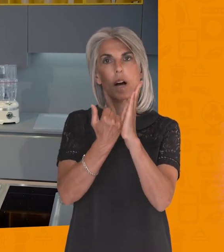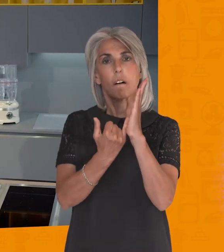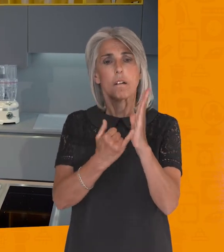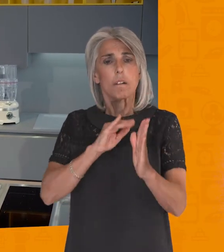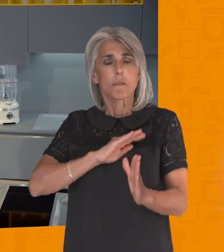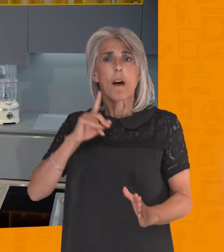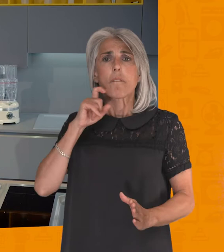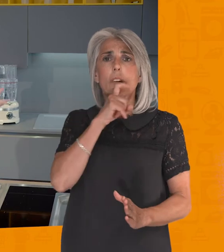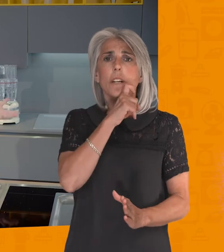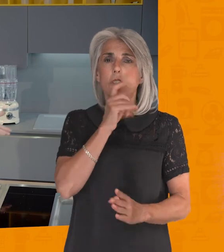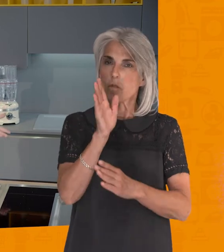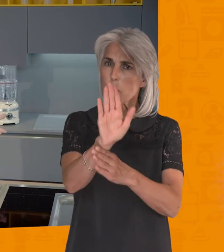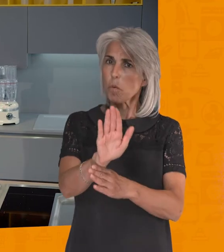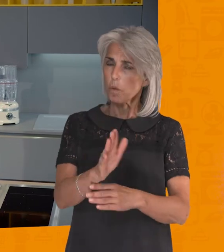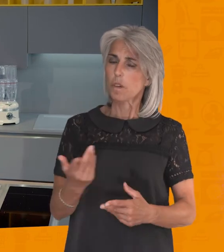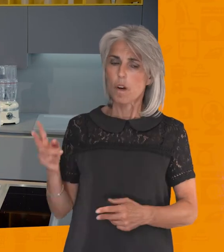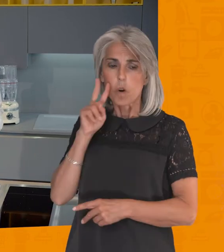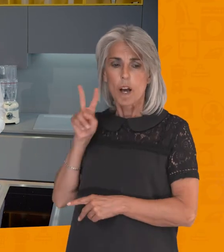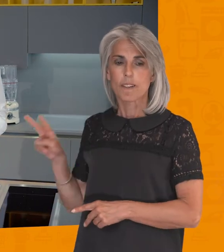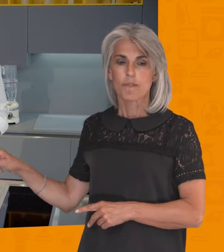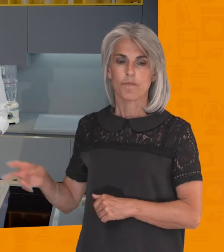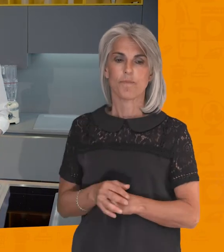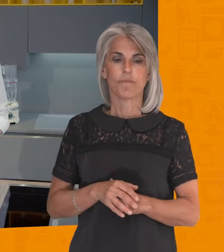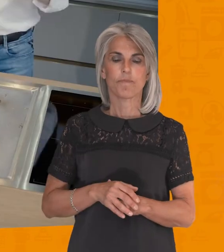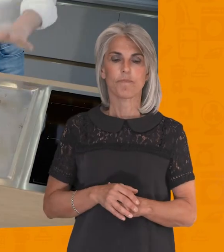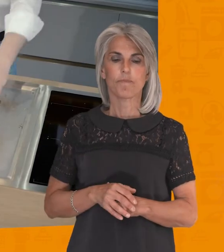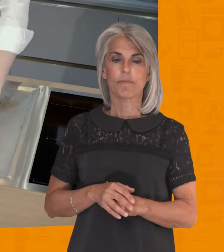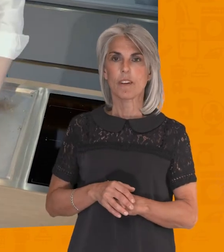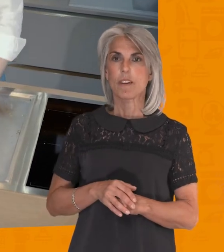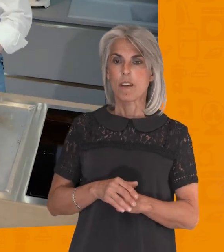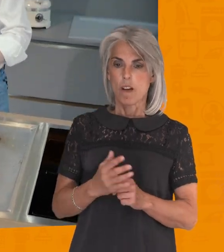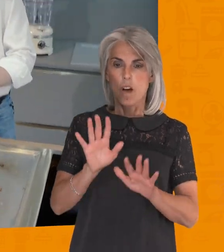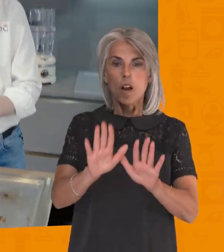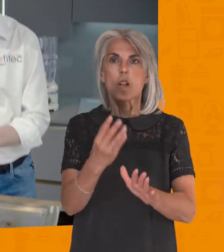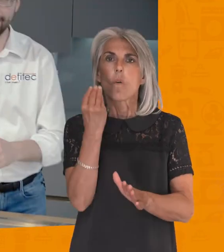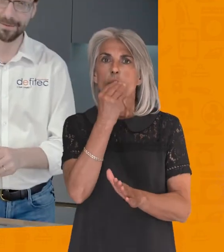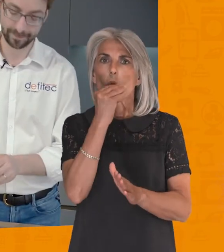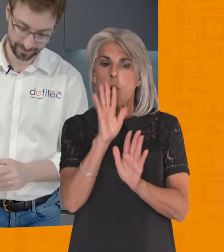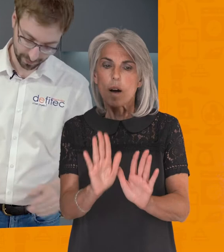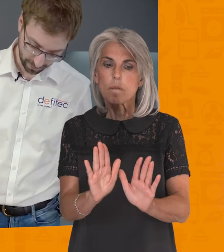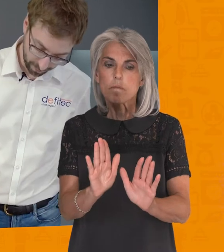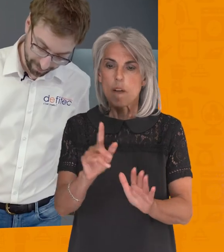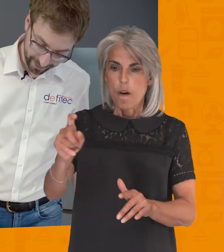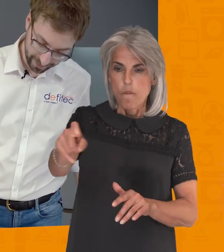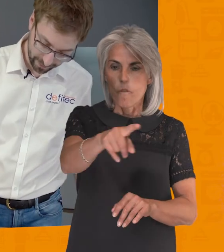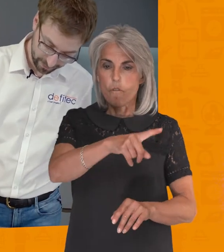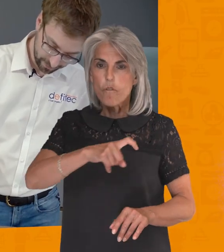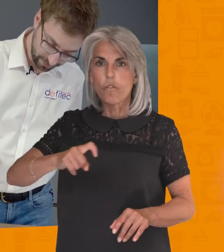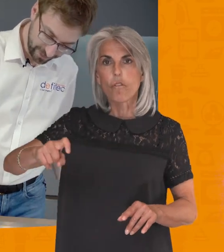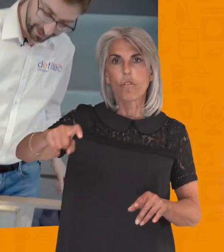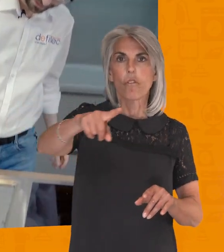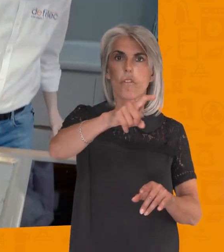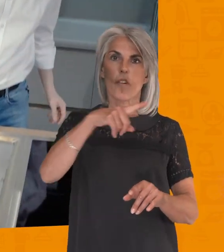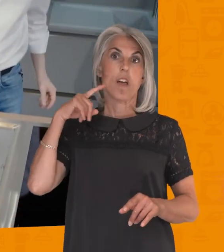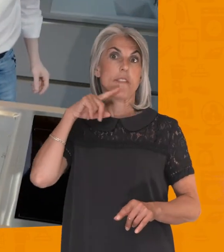va simplement mettre du vinaigre et vous montrer une technique très très simple. C'est parti. La technique est très simple, quand il a refroidi, on met